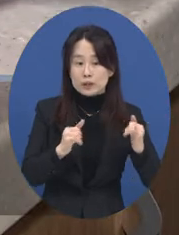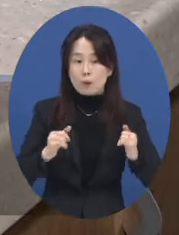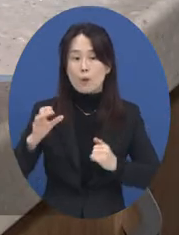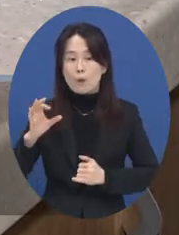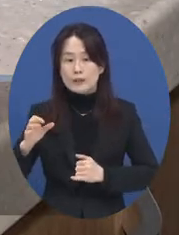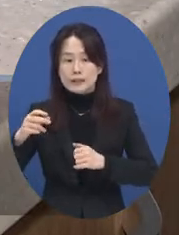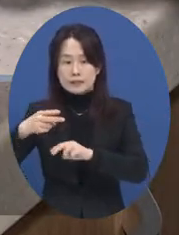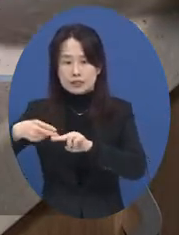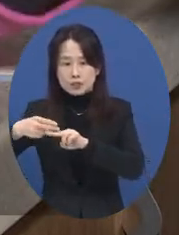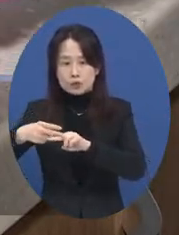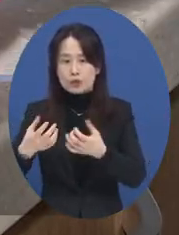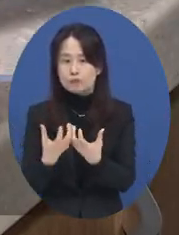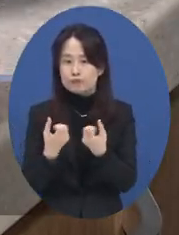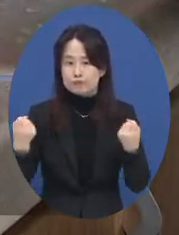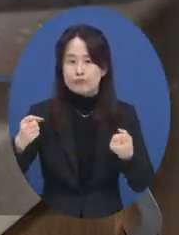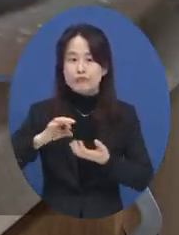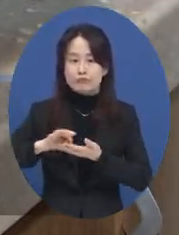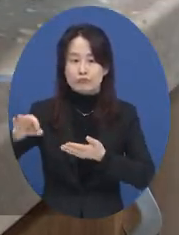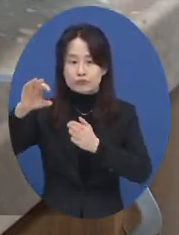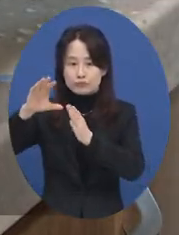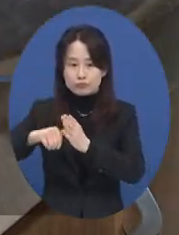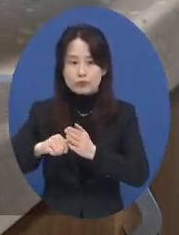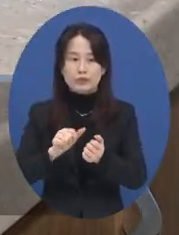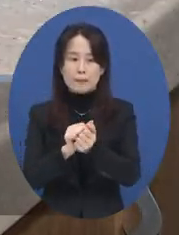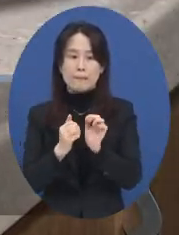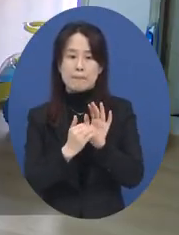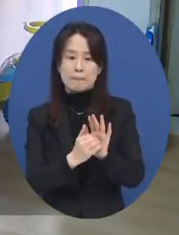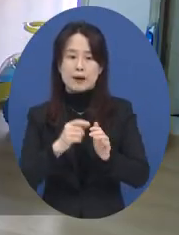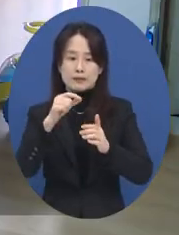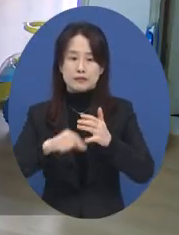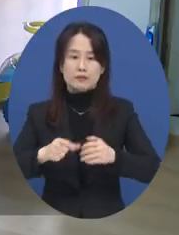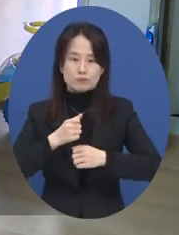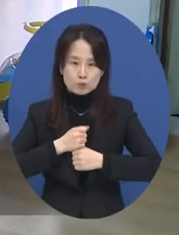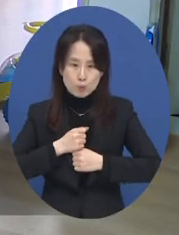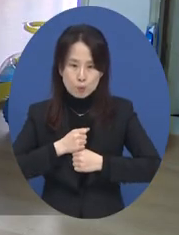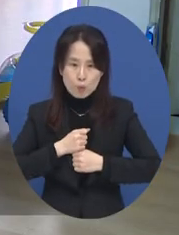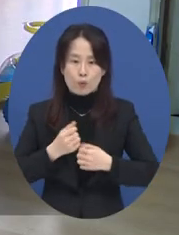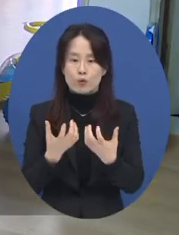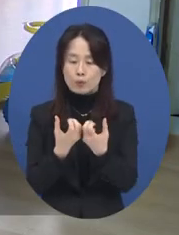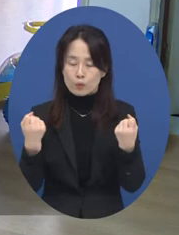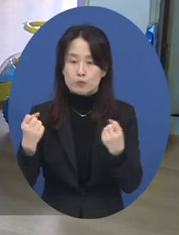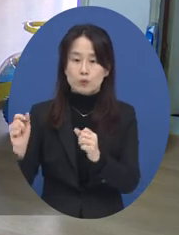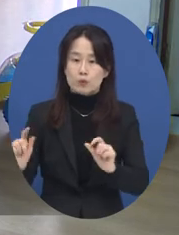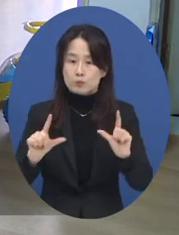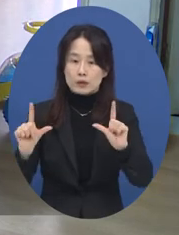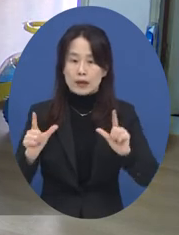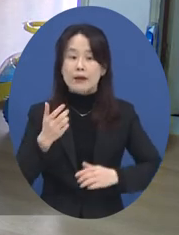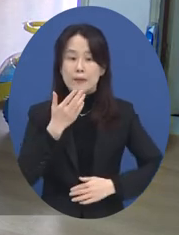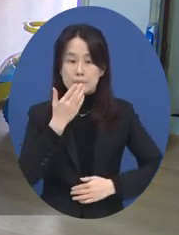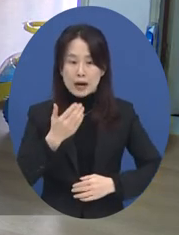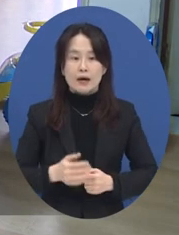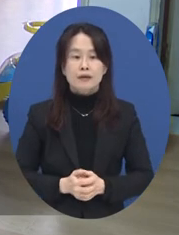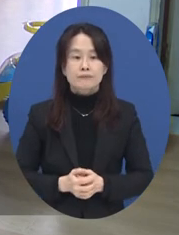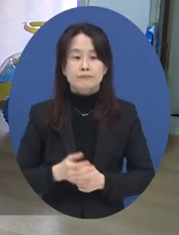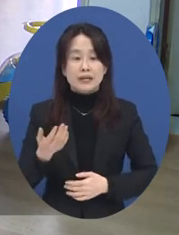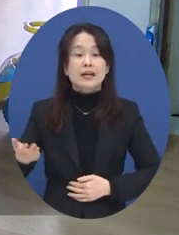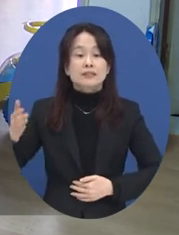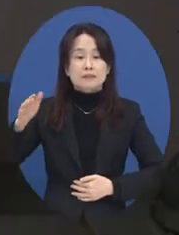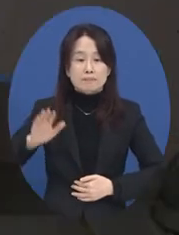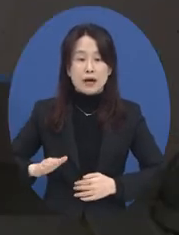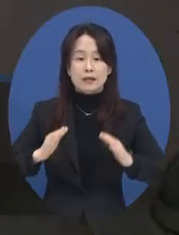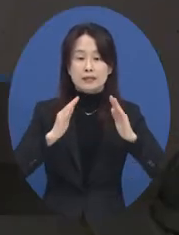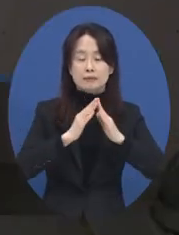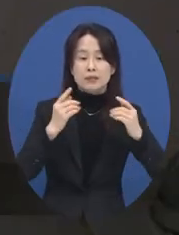주방 등 필수 공간을 분리해 사용하는 등 방역 지침 준수 를 조건으로 공동 경리 하면 됩니다 하지만 이